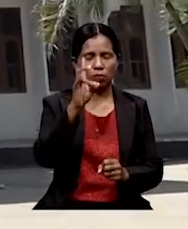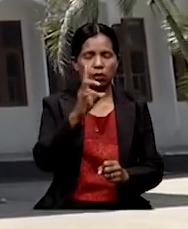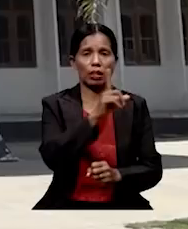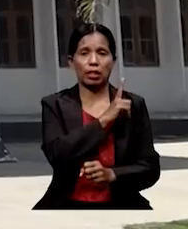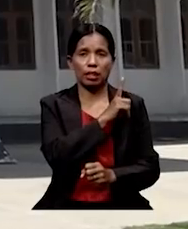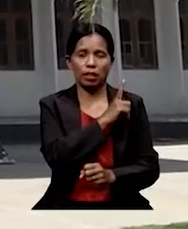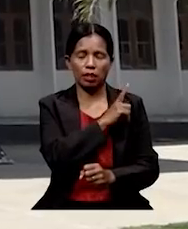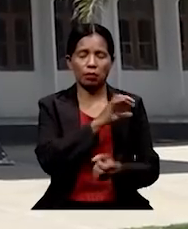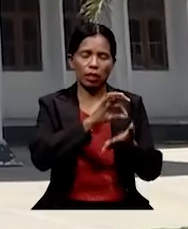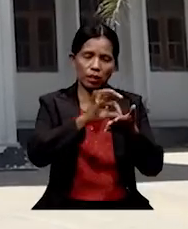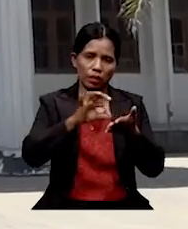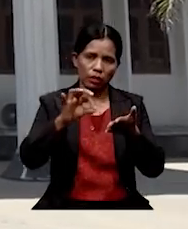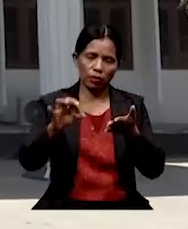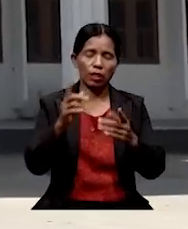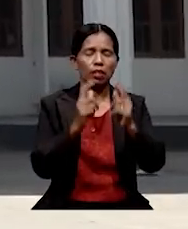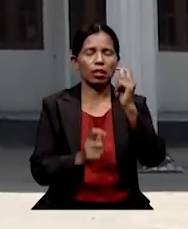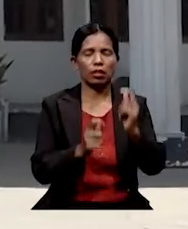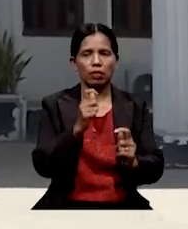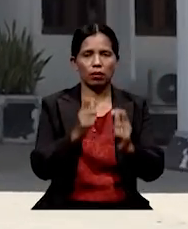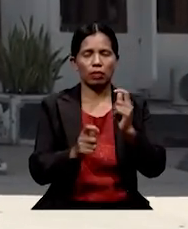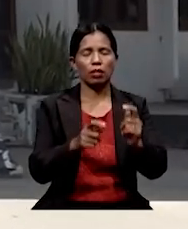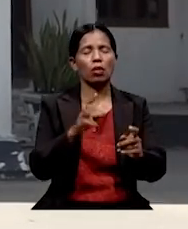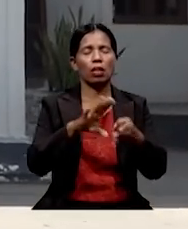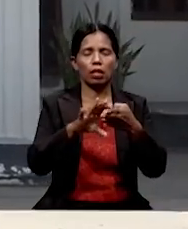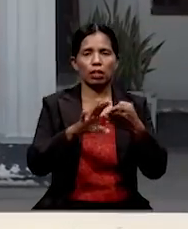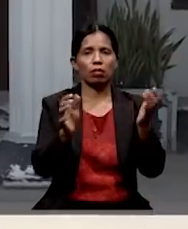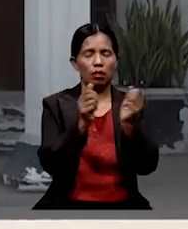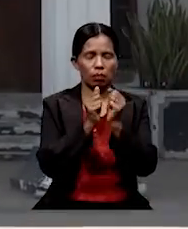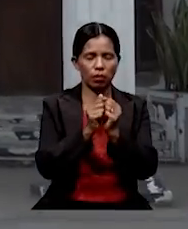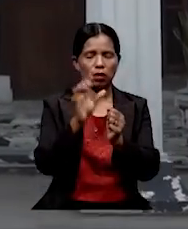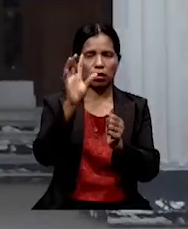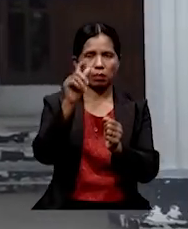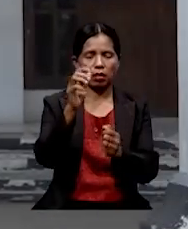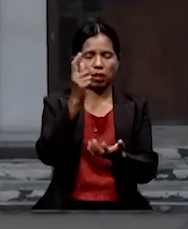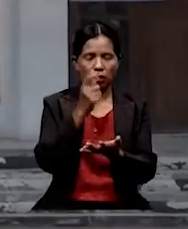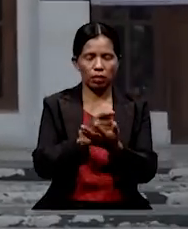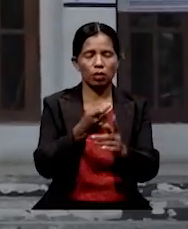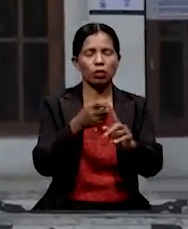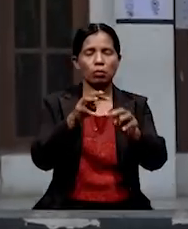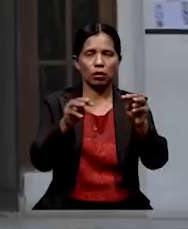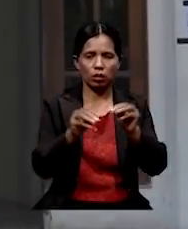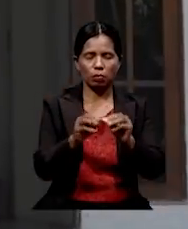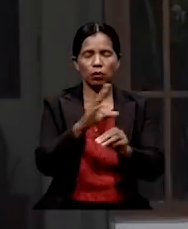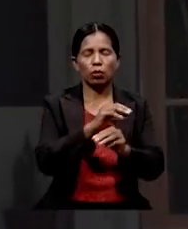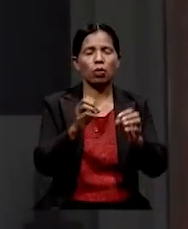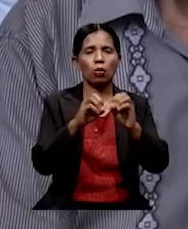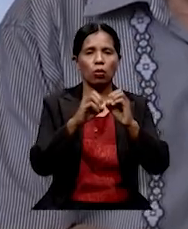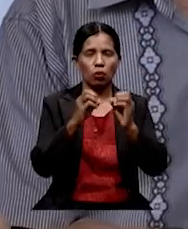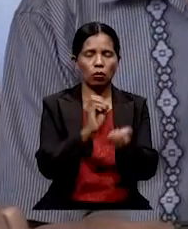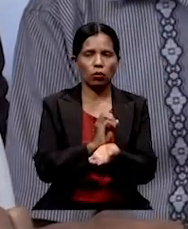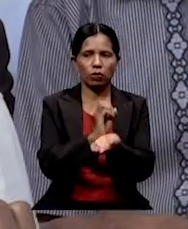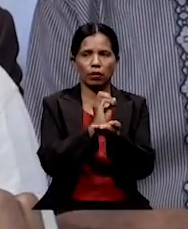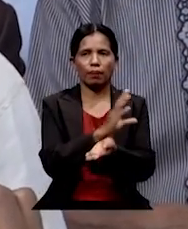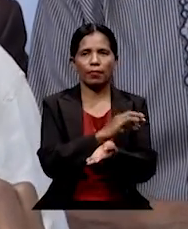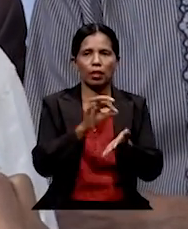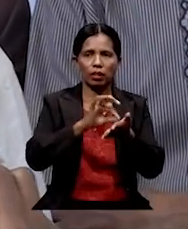barista ona e tribunal recurso o proponente renuncia nebe mai husi municipio sira norewa. Candidato independente ne registrado